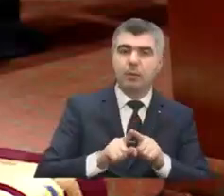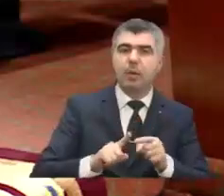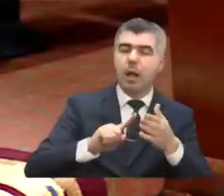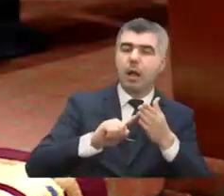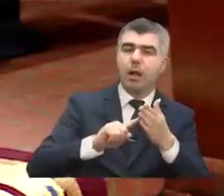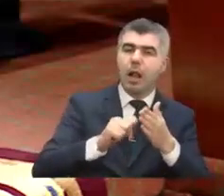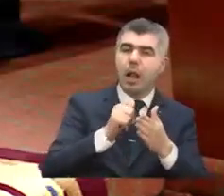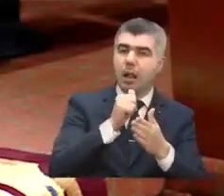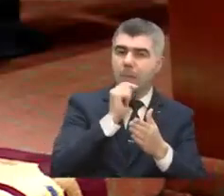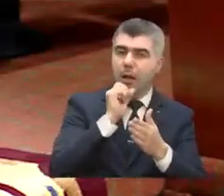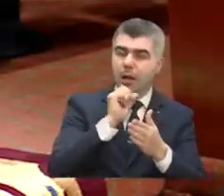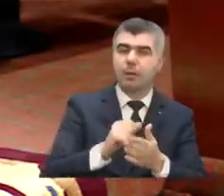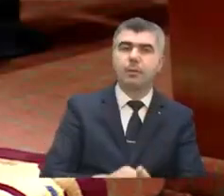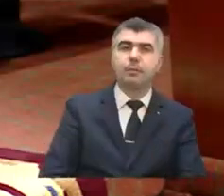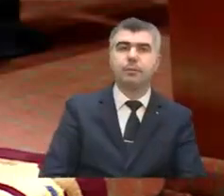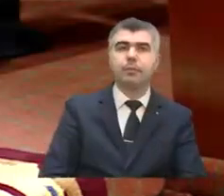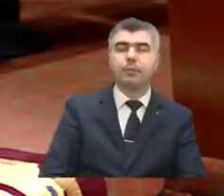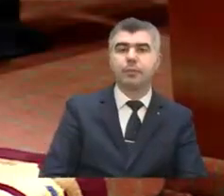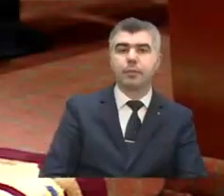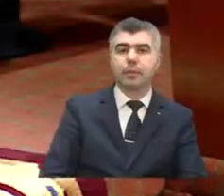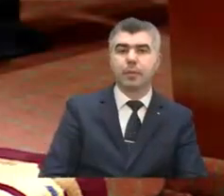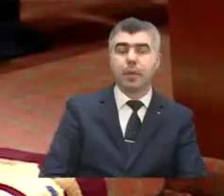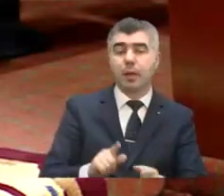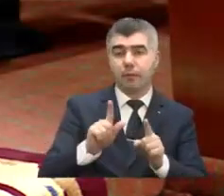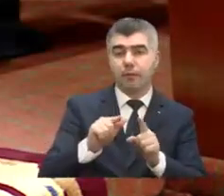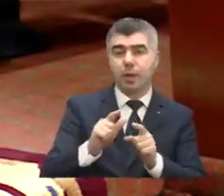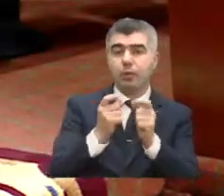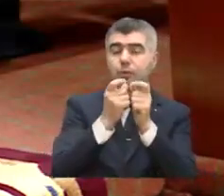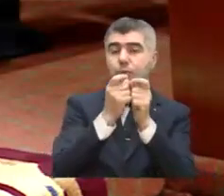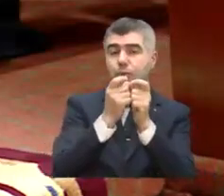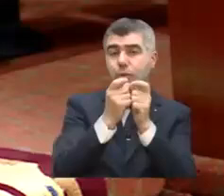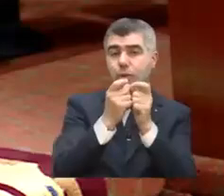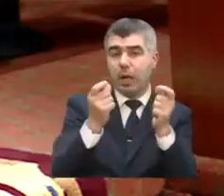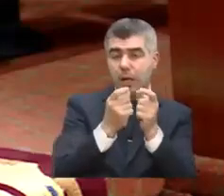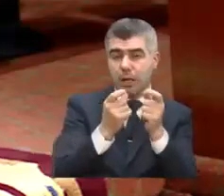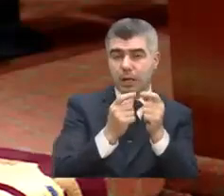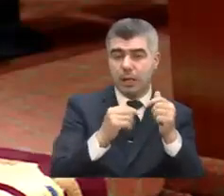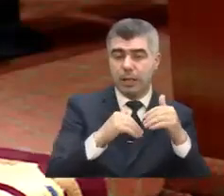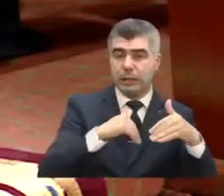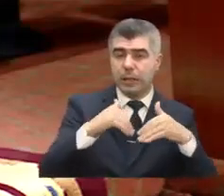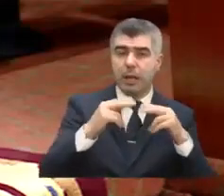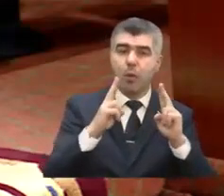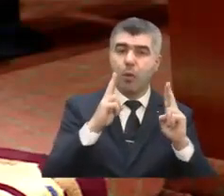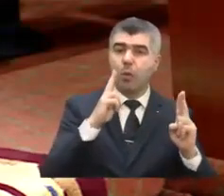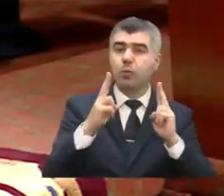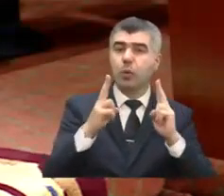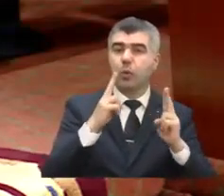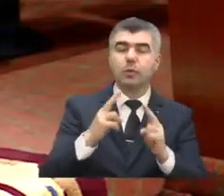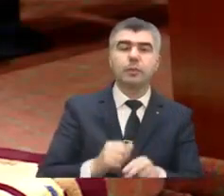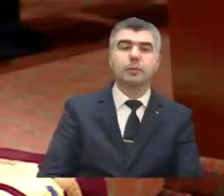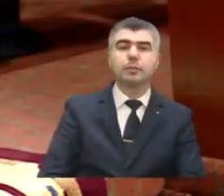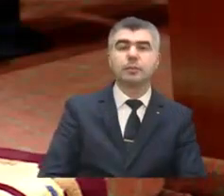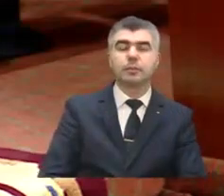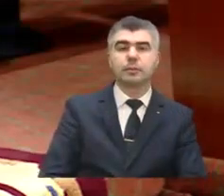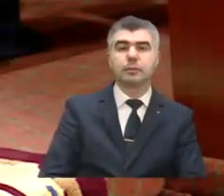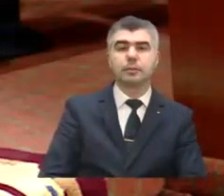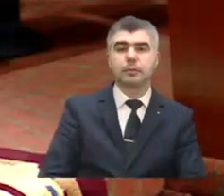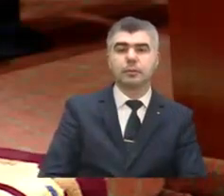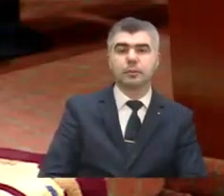وكذلك من خلالها الشركة الوطنية ديال الطرق السيارة. ولكن فيما